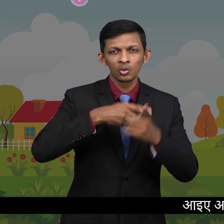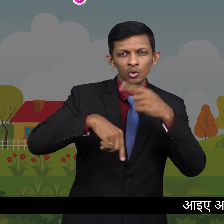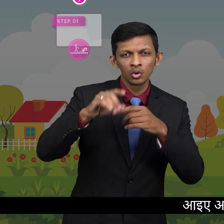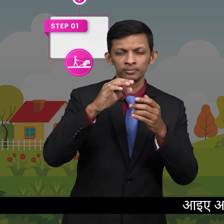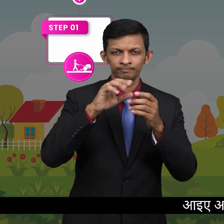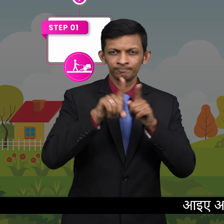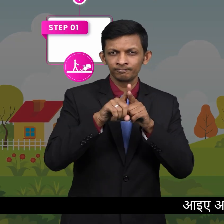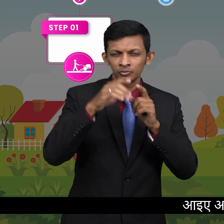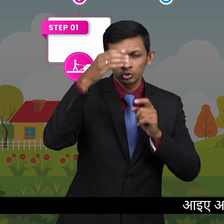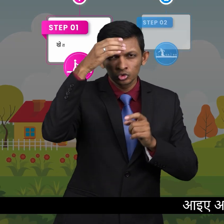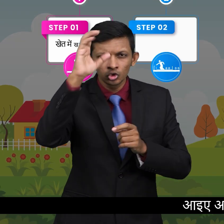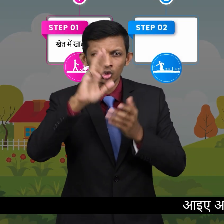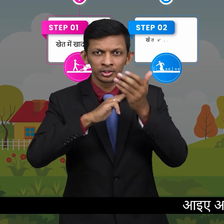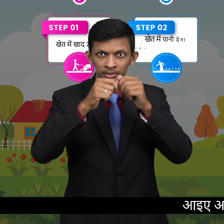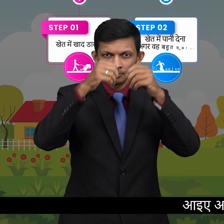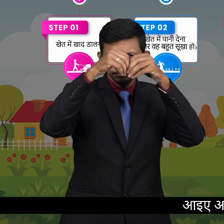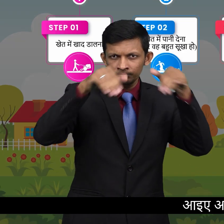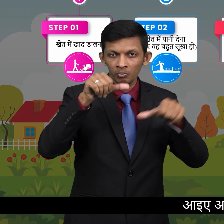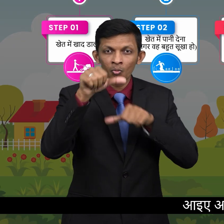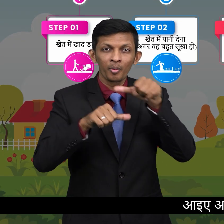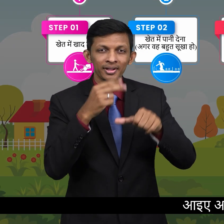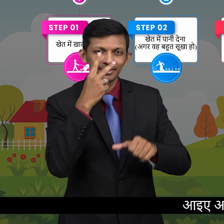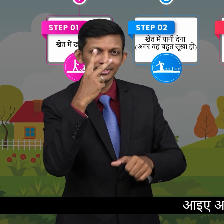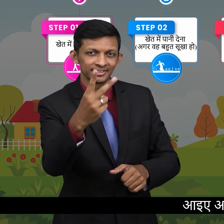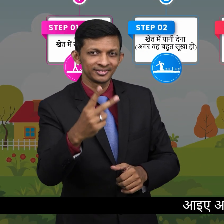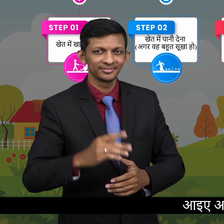आइए अवधारणा मानचित्र देखें।